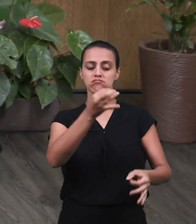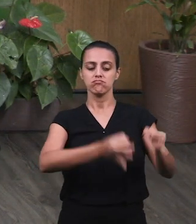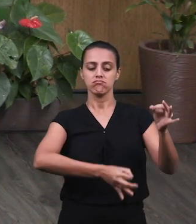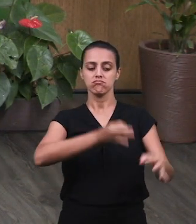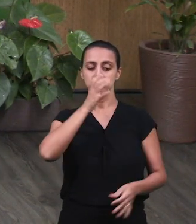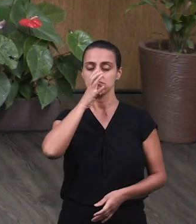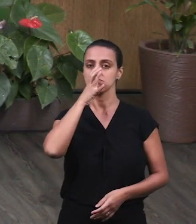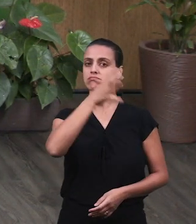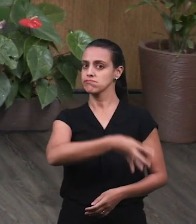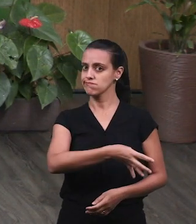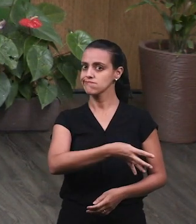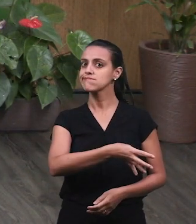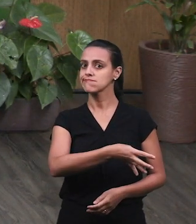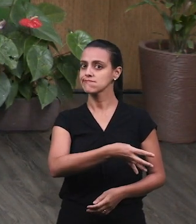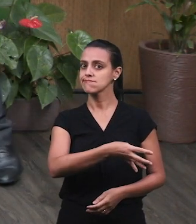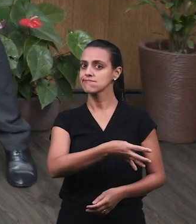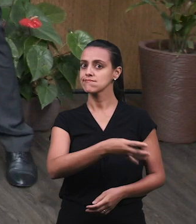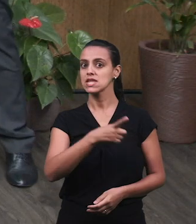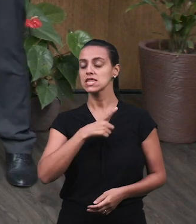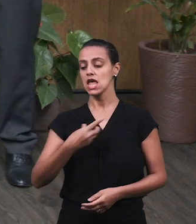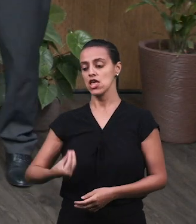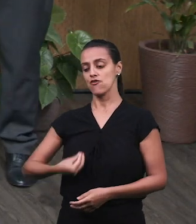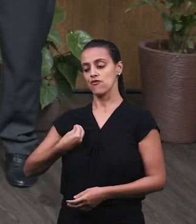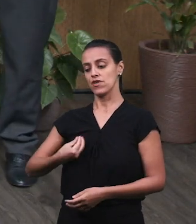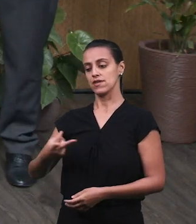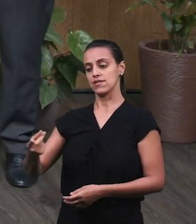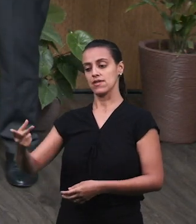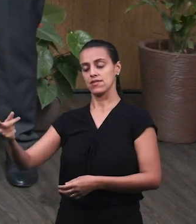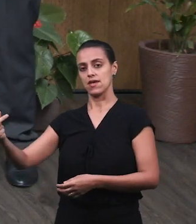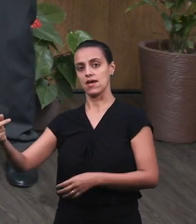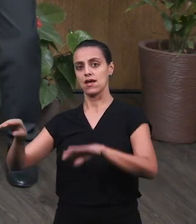l'éternité et la mort. Donc,